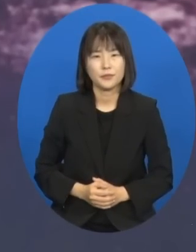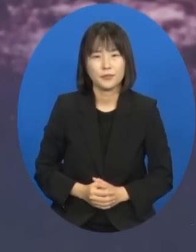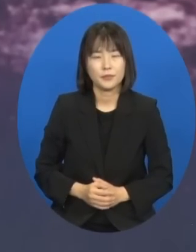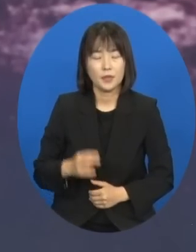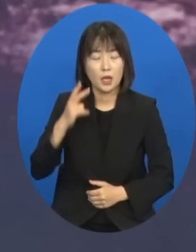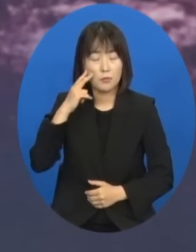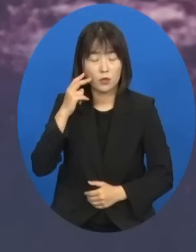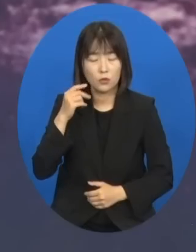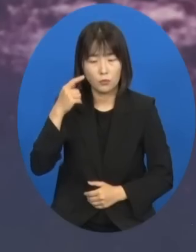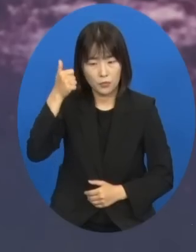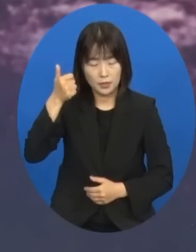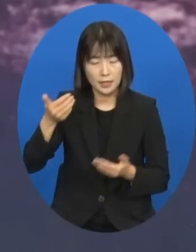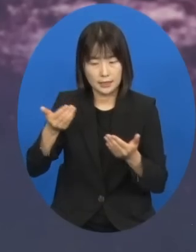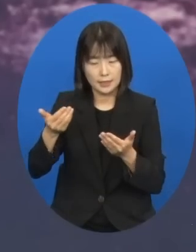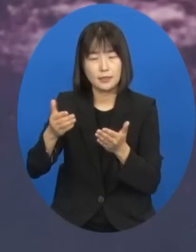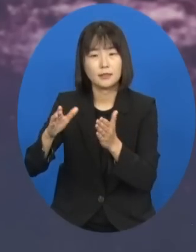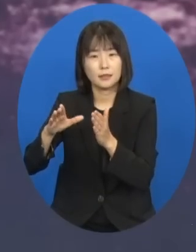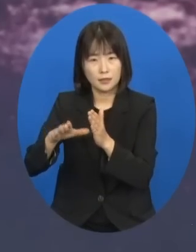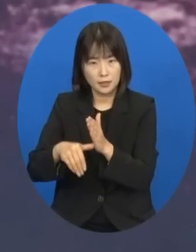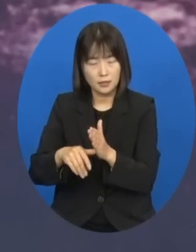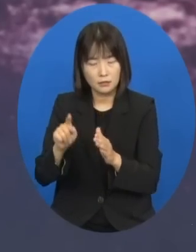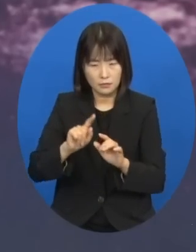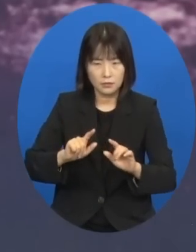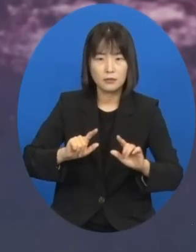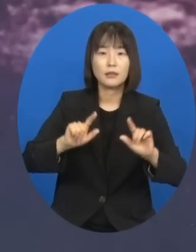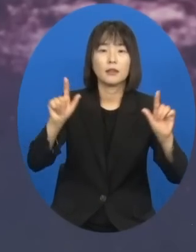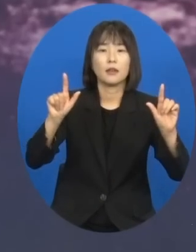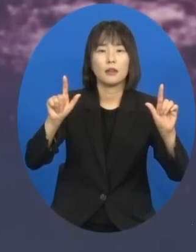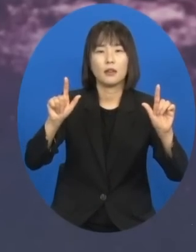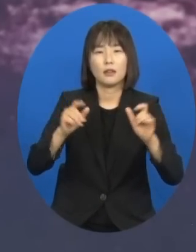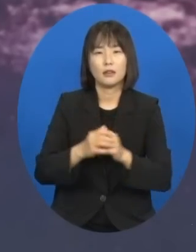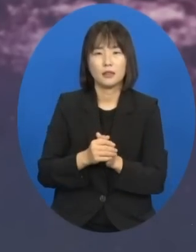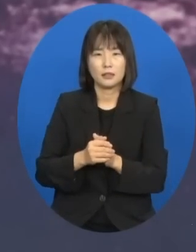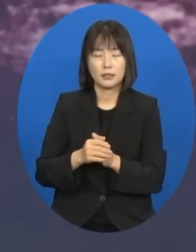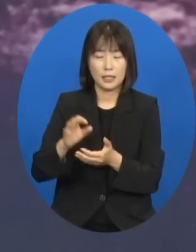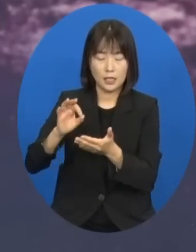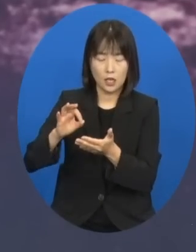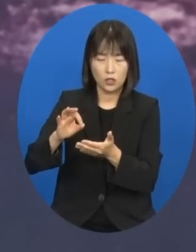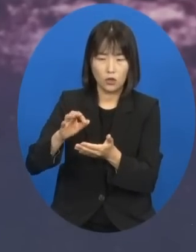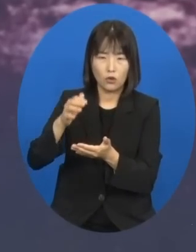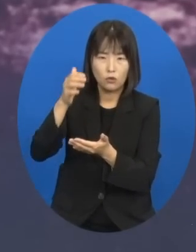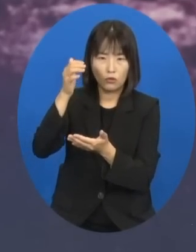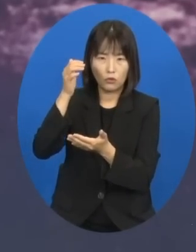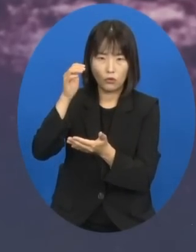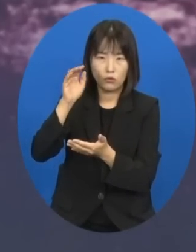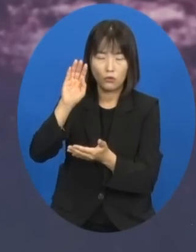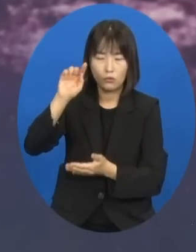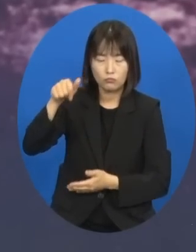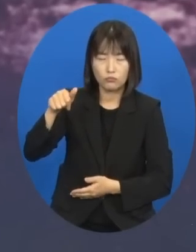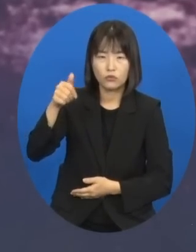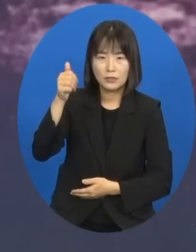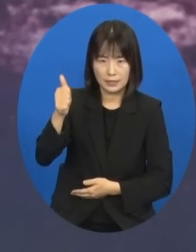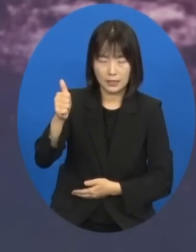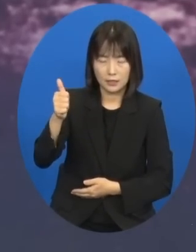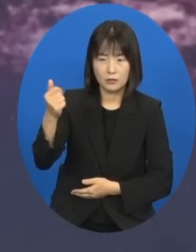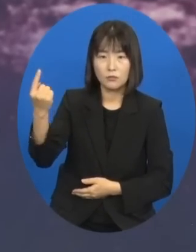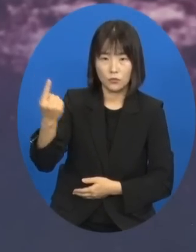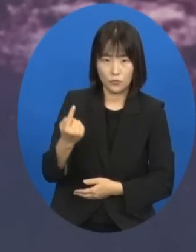미국에서 목회를 하다가 어느 날 재정부장님이 찾아오셨어요. 제 문을. 목사님,